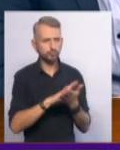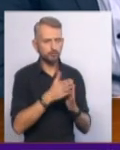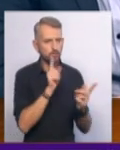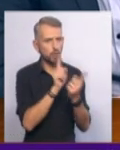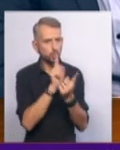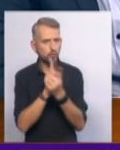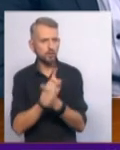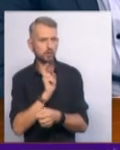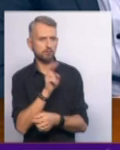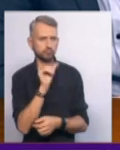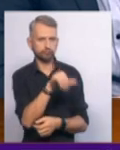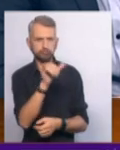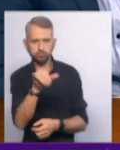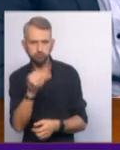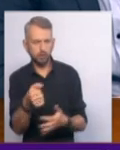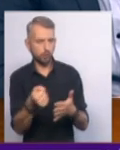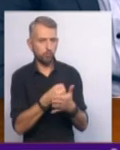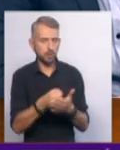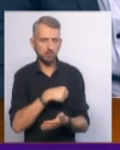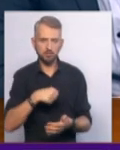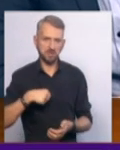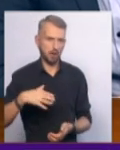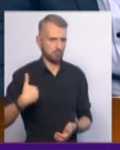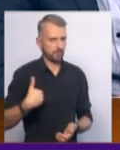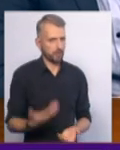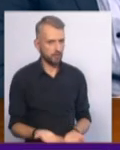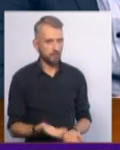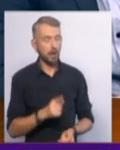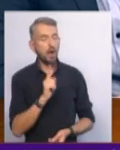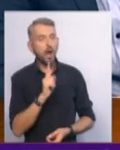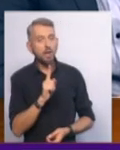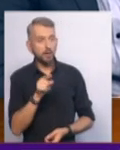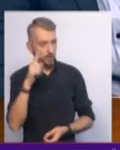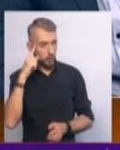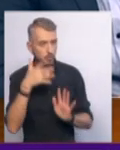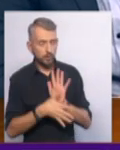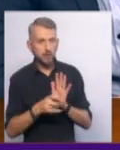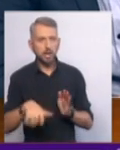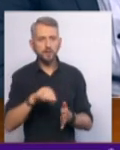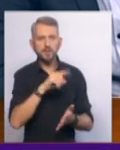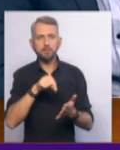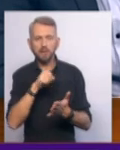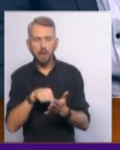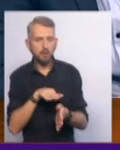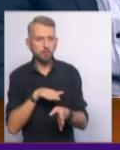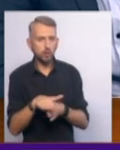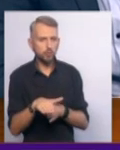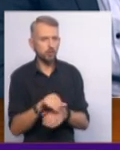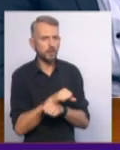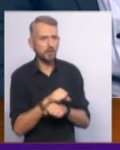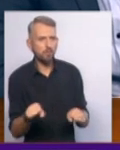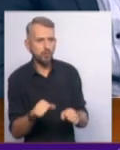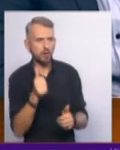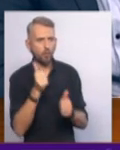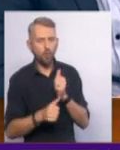піти, добитись. Оце найефективніше. Mm-hmm. Але, ви ж розумієте, на всі питання абсолютно не можна взяти там і